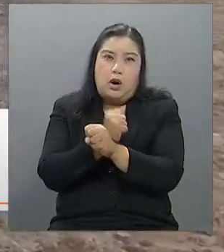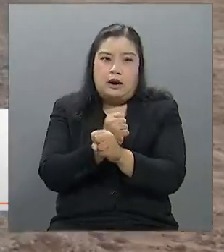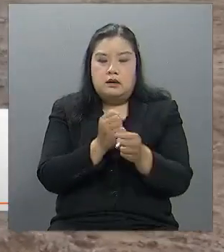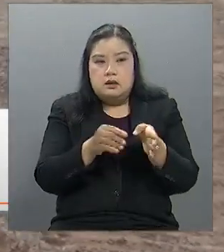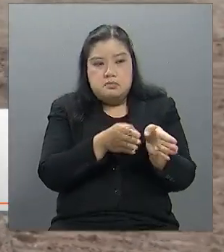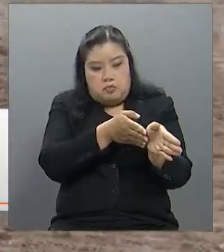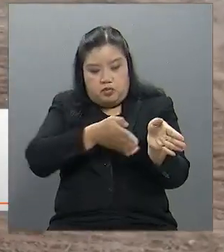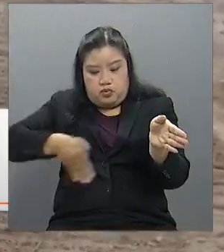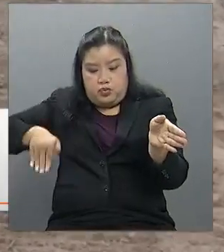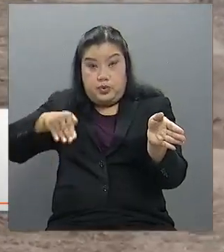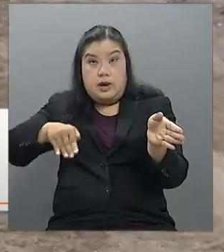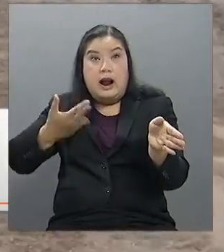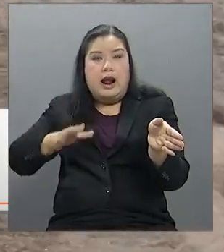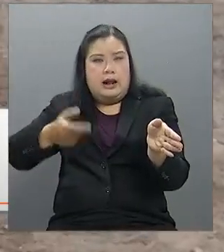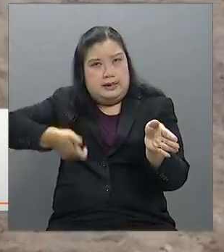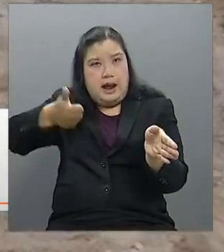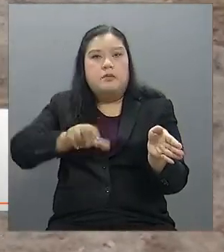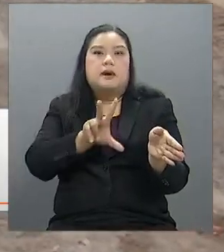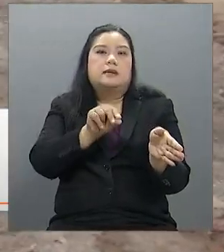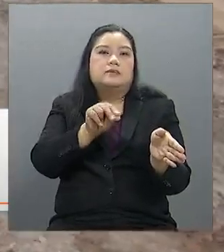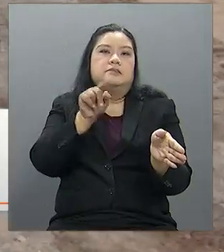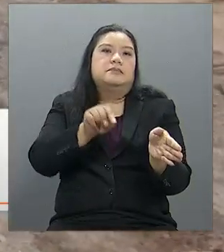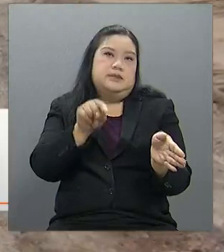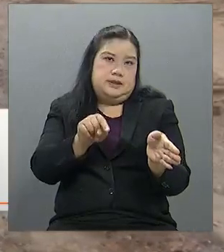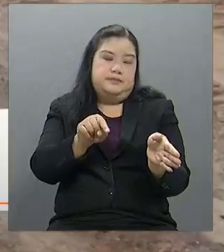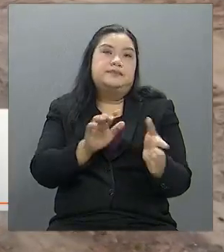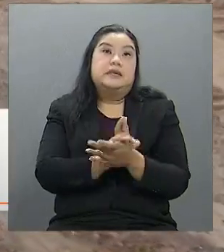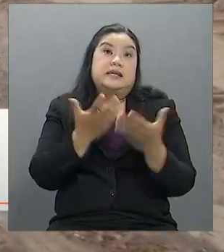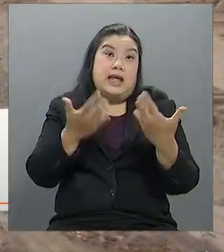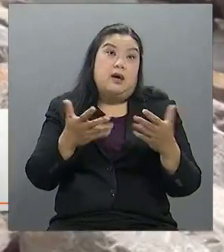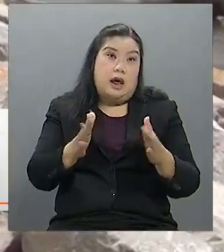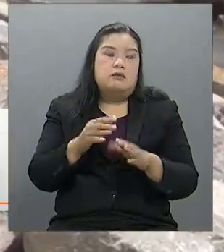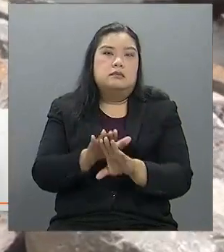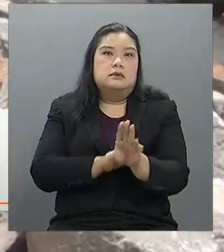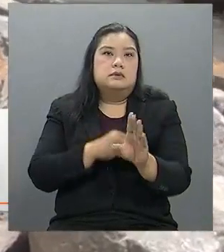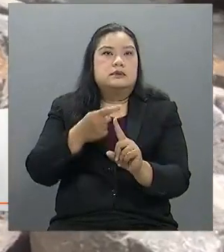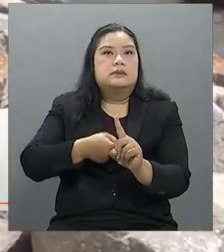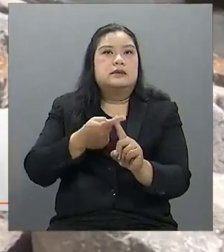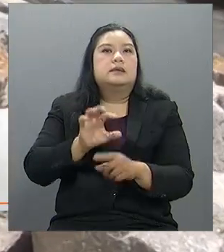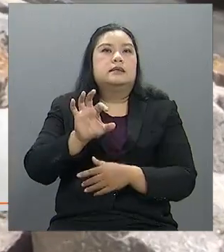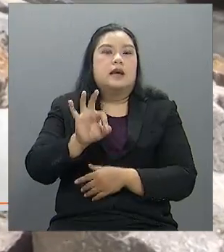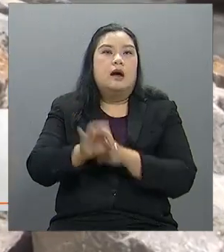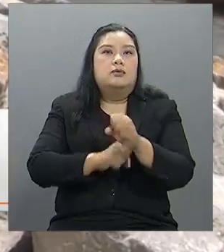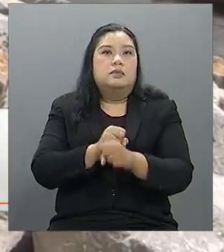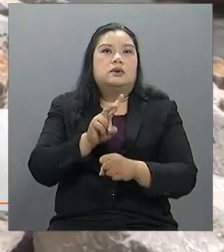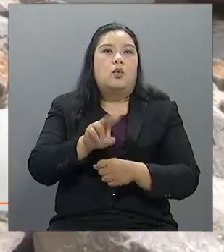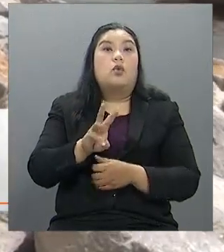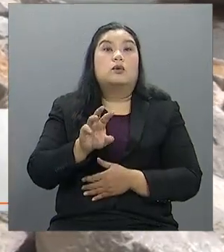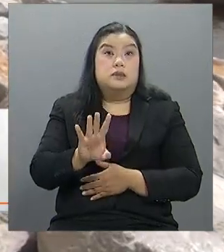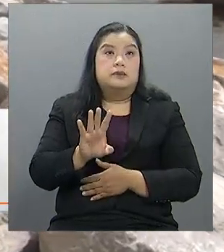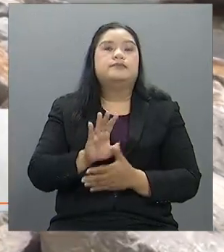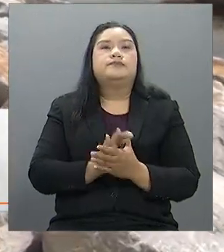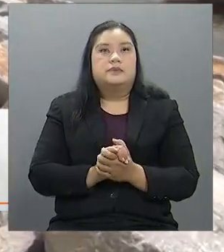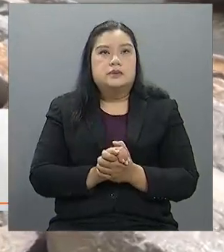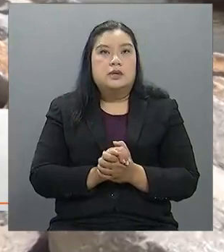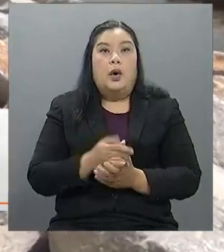างก้าวหน้าไปประมาณร้อยละ30แล้วค่ะแล้วก็กำหนดจะแล้วเสร็จในเดือนกันยายนปี64ก็คือปีหน้าในวิทยายาม่ว